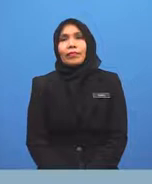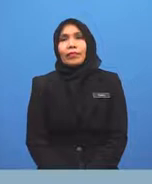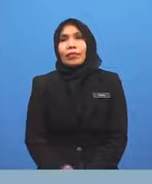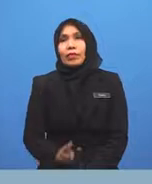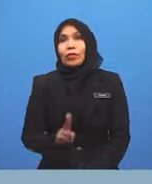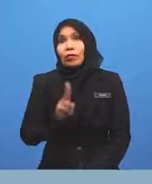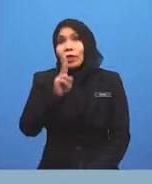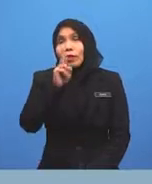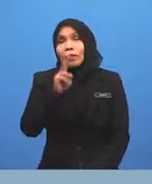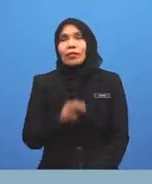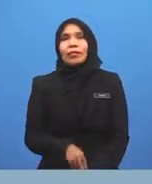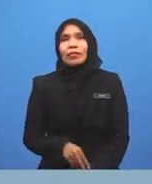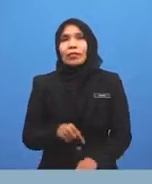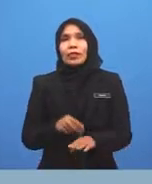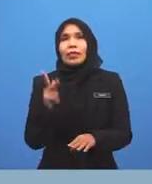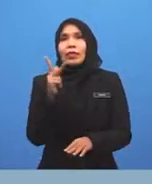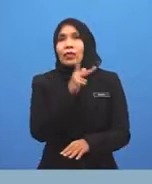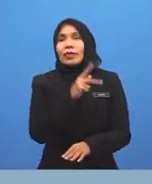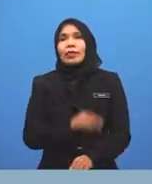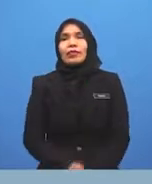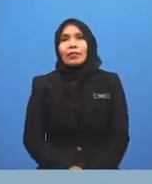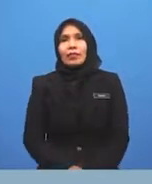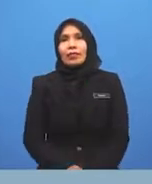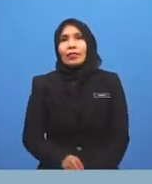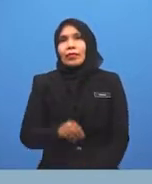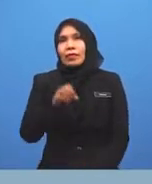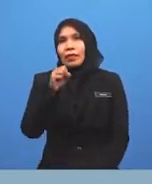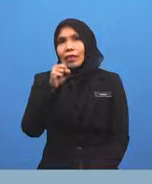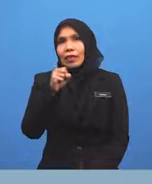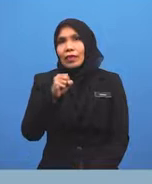manakala magnet kutub selatan berada di sebelah kanan.